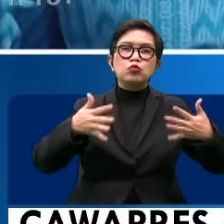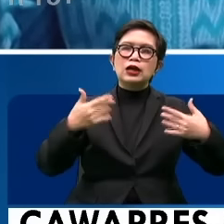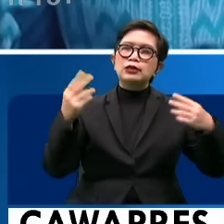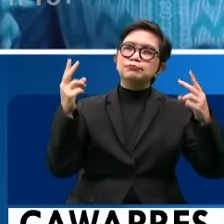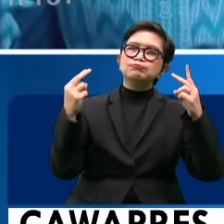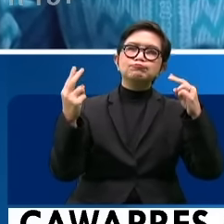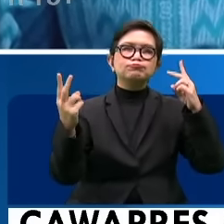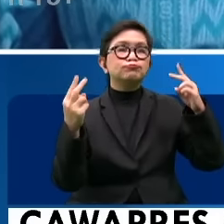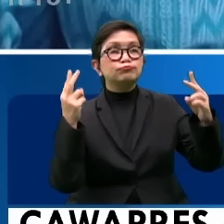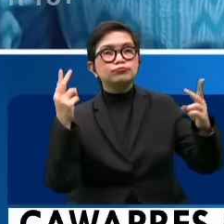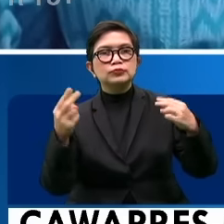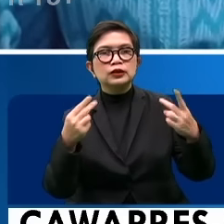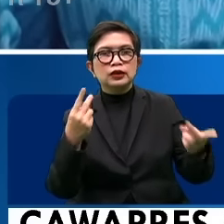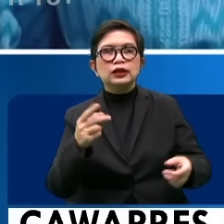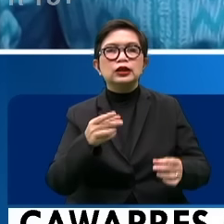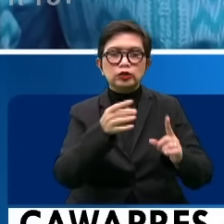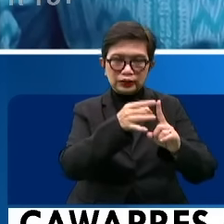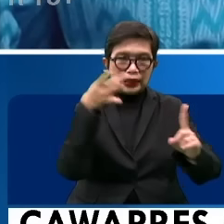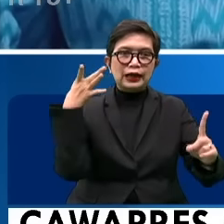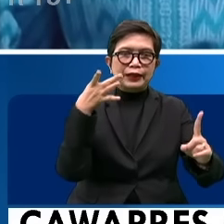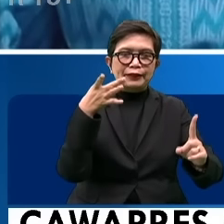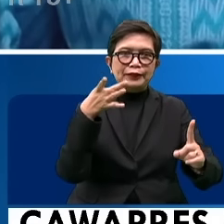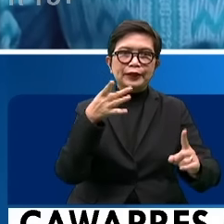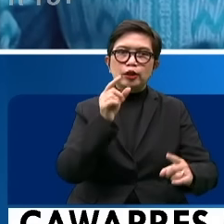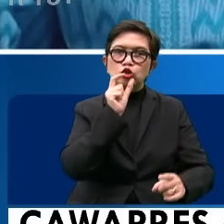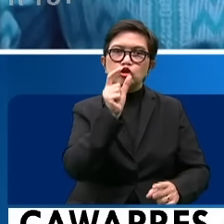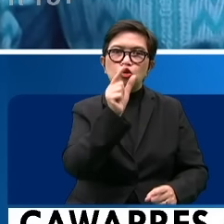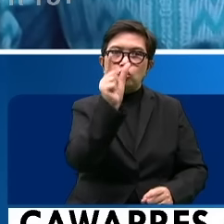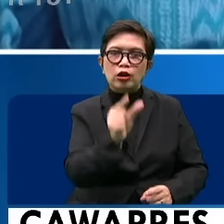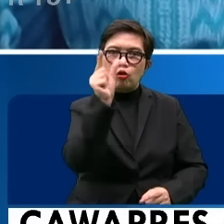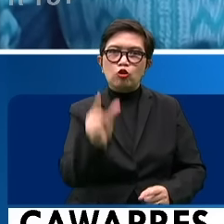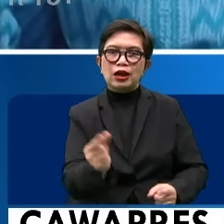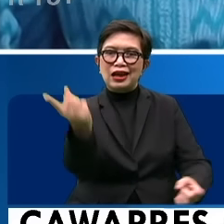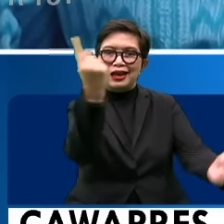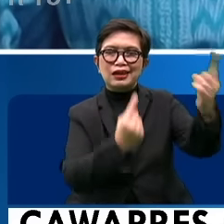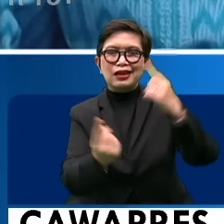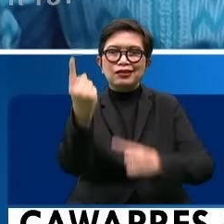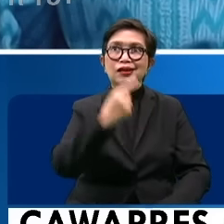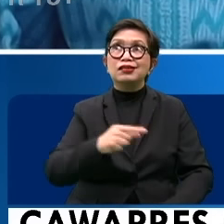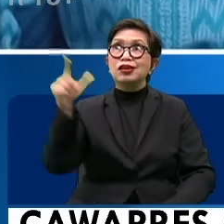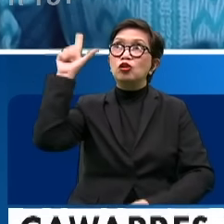wisatawan mancanegara tersebut. Yeah. Nah, kemudian yang ketiga adalah,